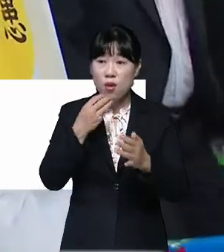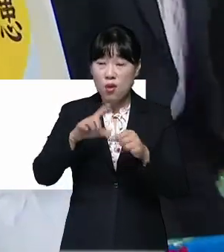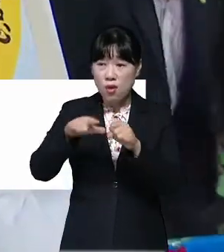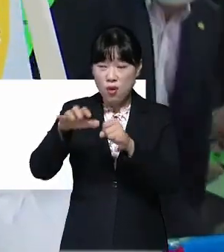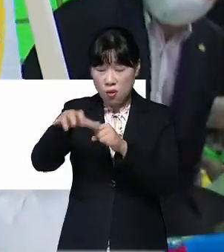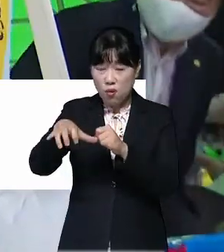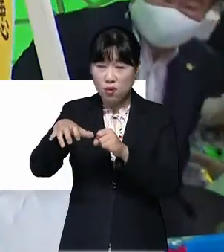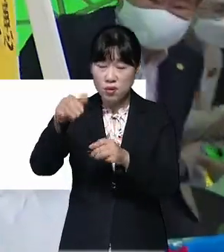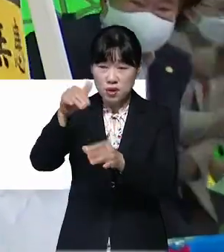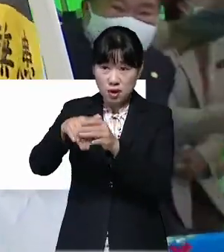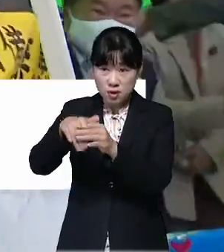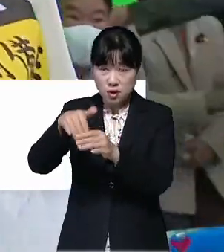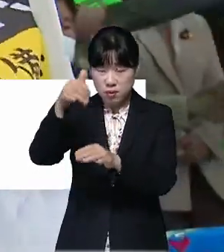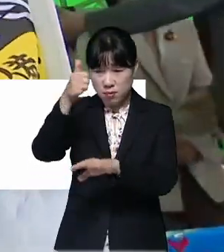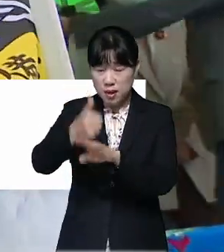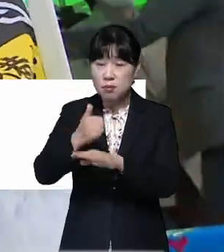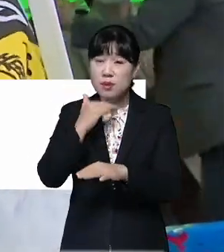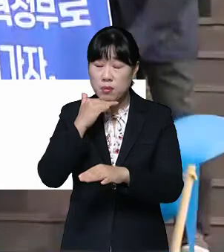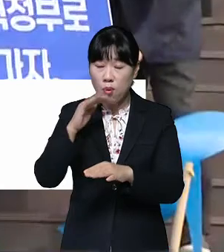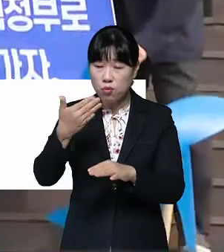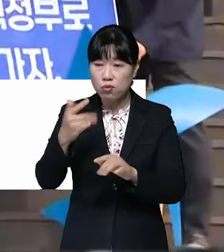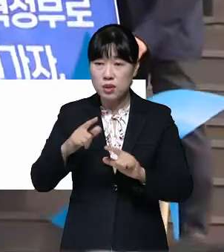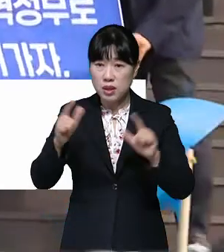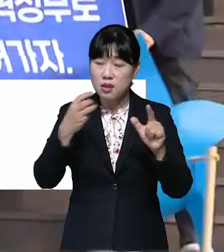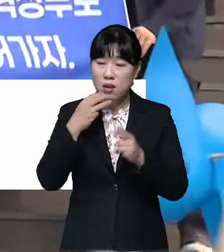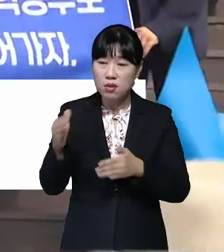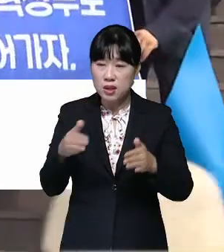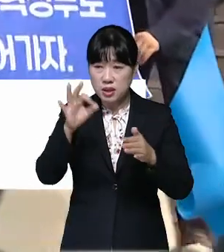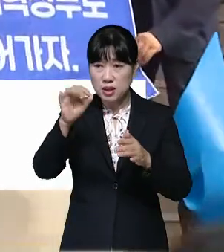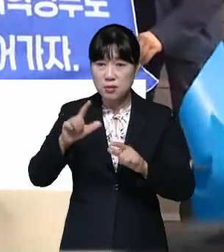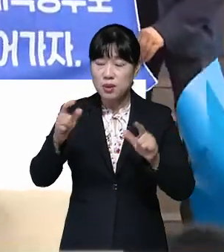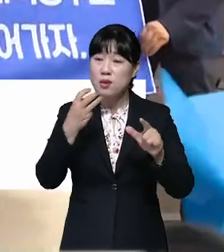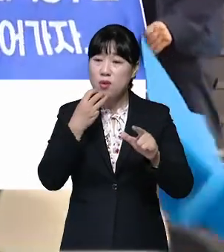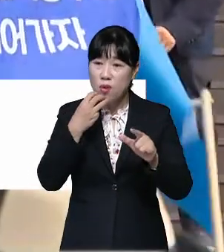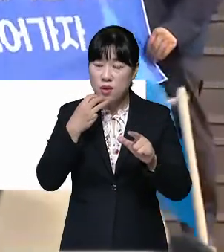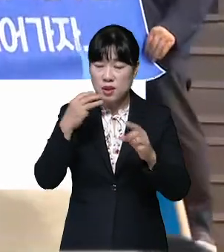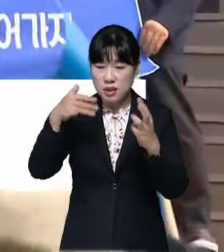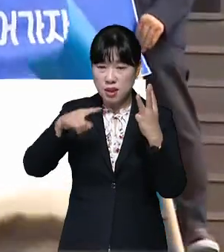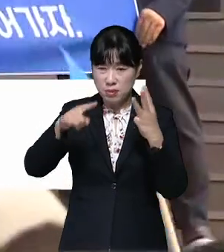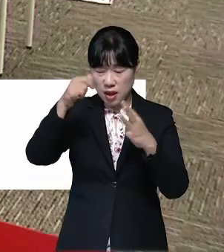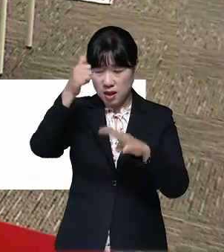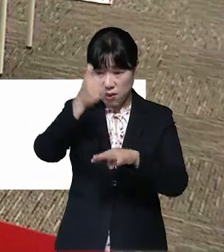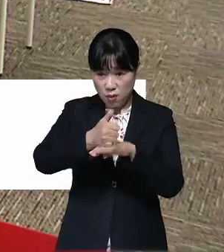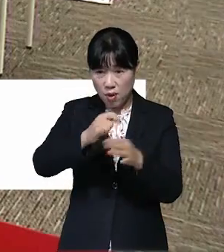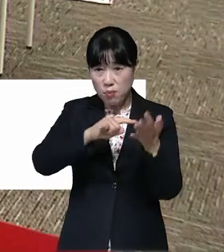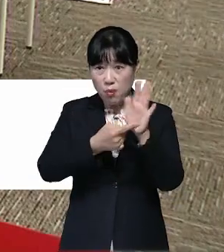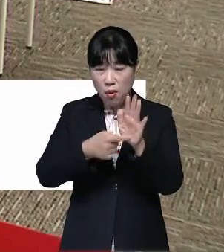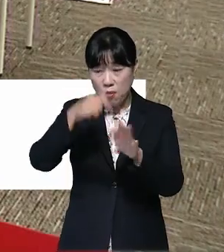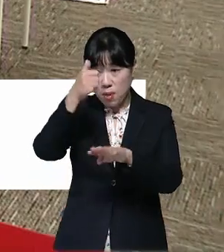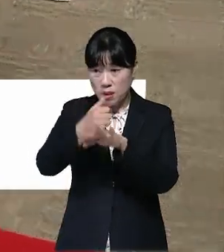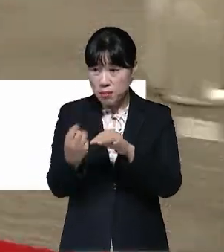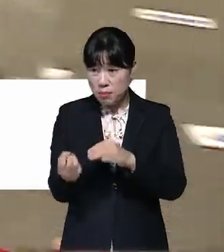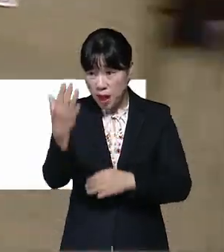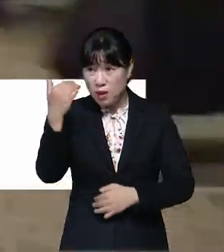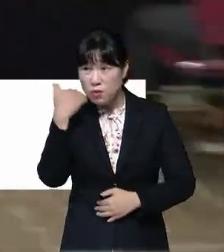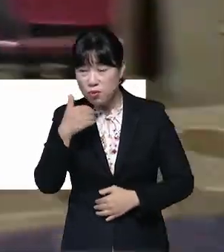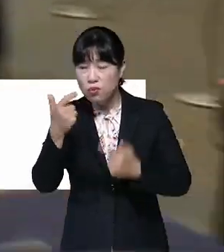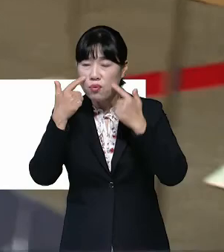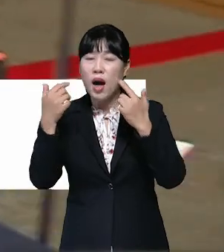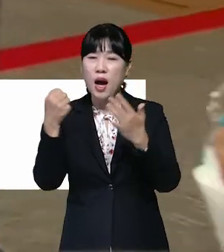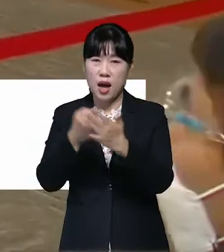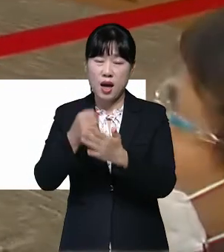더불어민주당은 오는 9일 경기, 10일 서울과 3차 선거인단 투표 결과를 마지막으로 대선 주자를 확정할